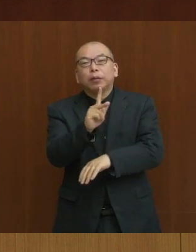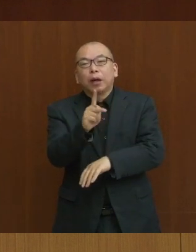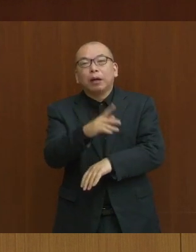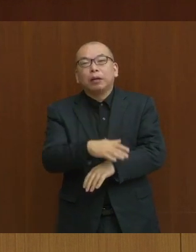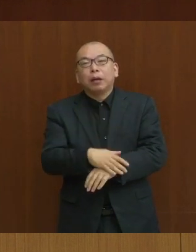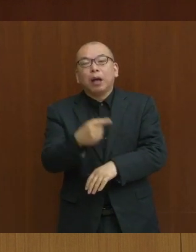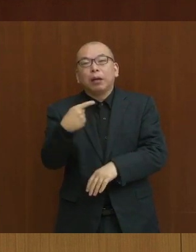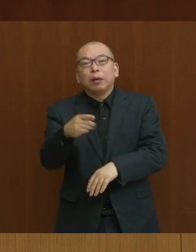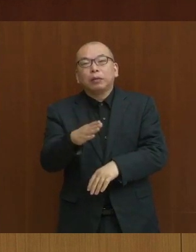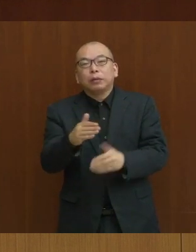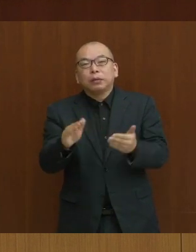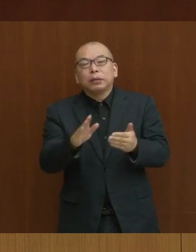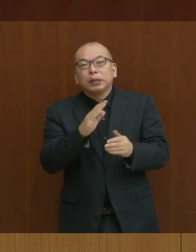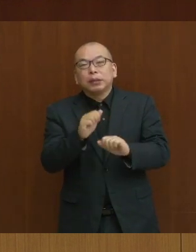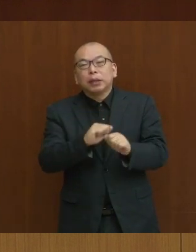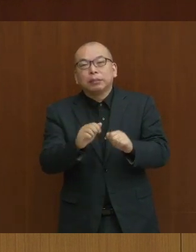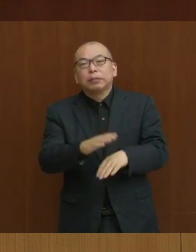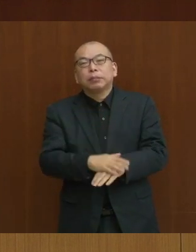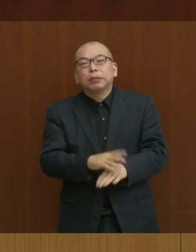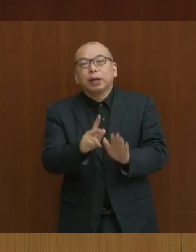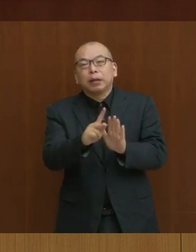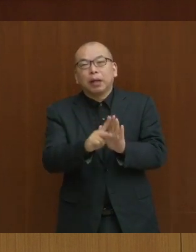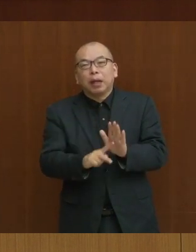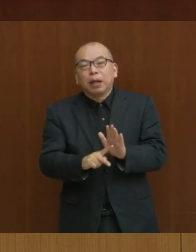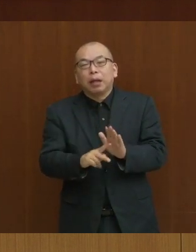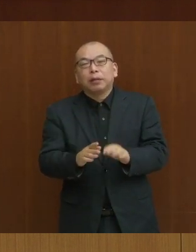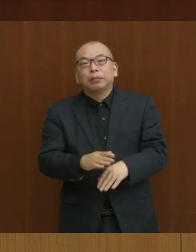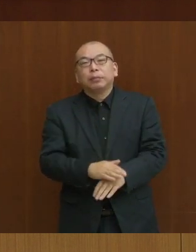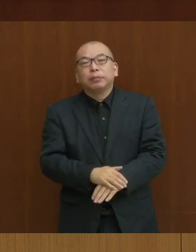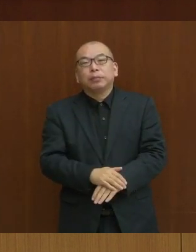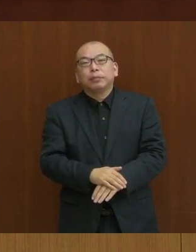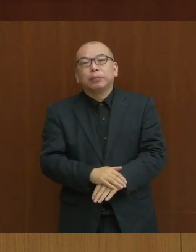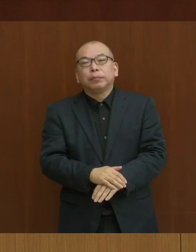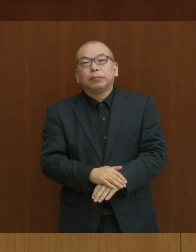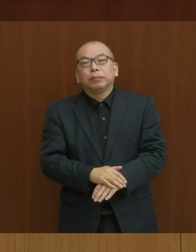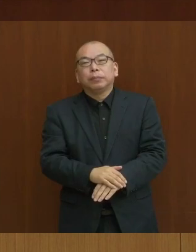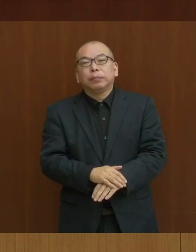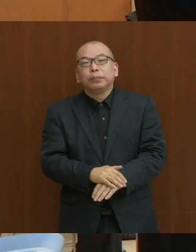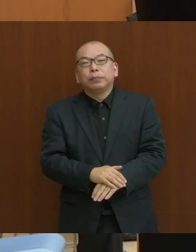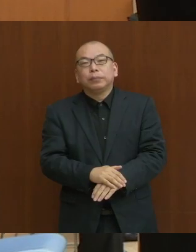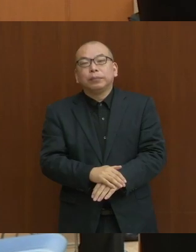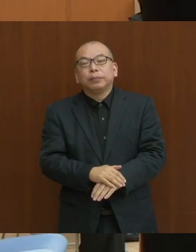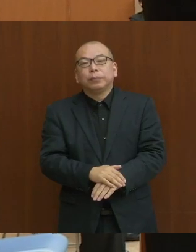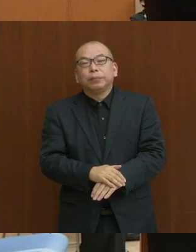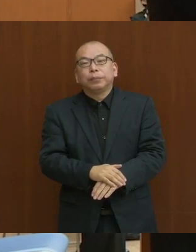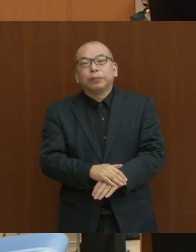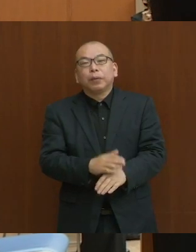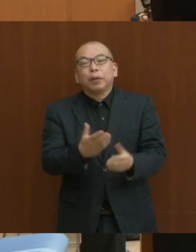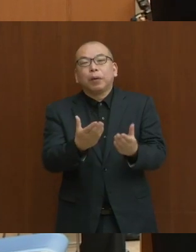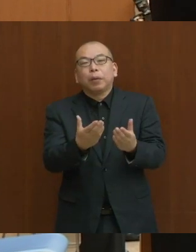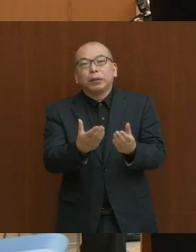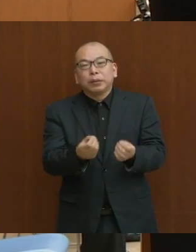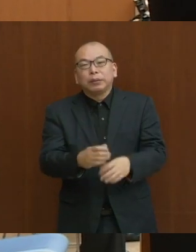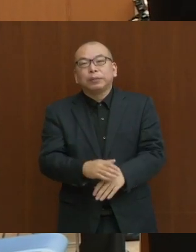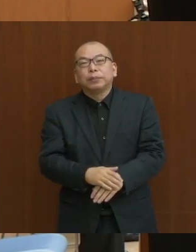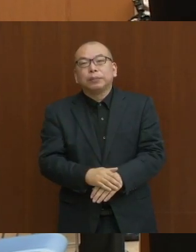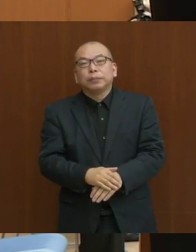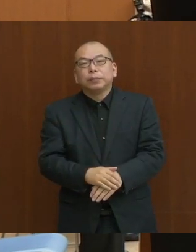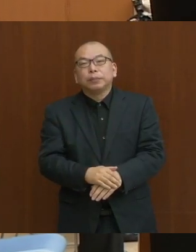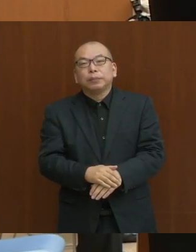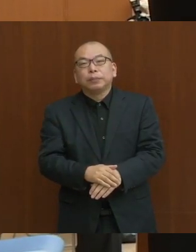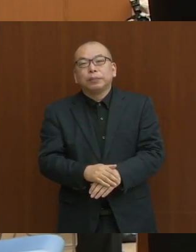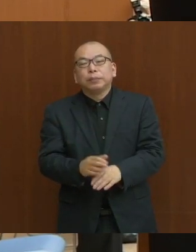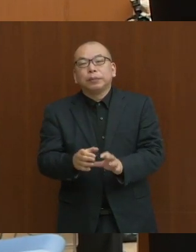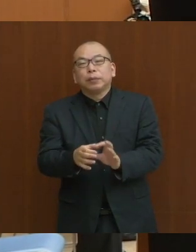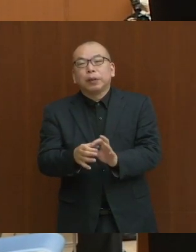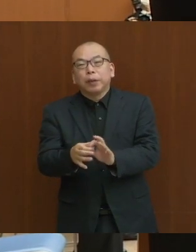教育実践開発専攻の専門職学位課程において所定の単位を習得し、課程を修了